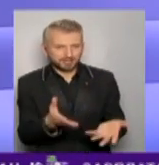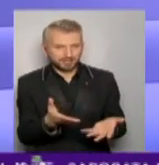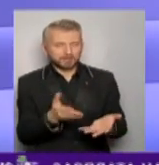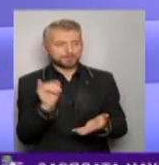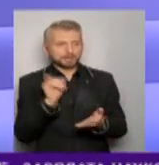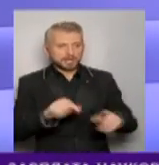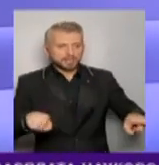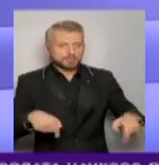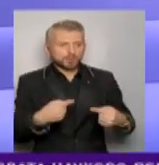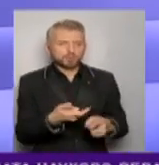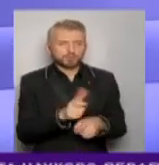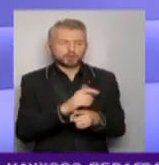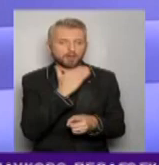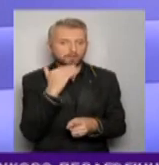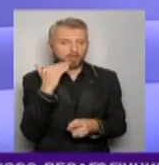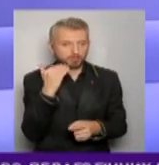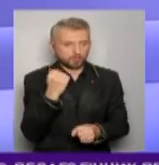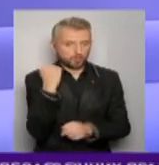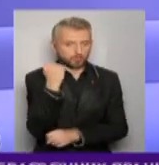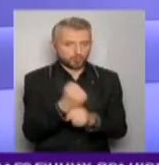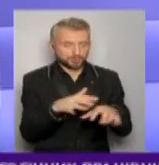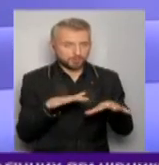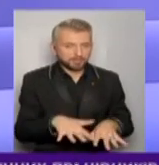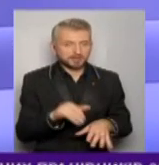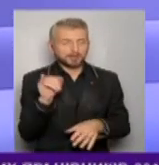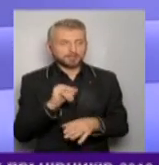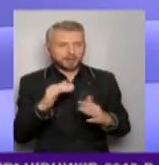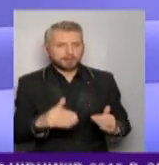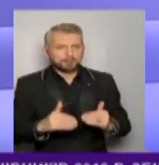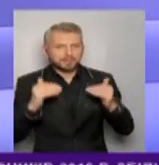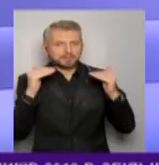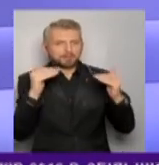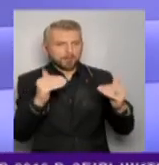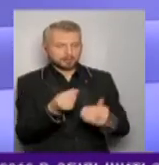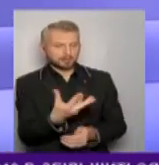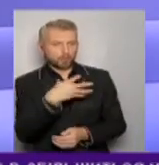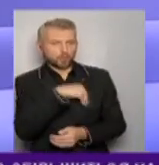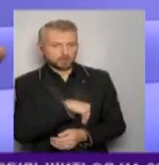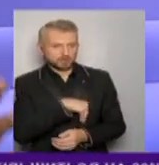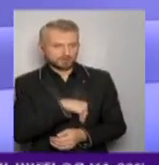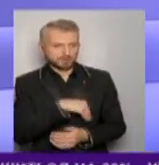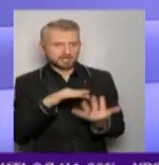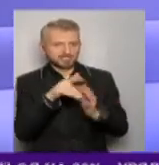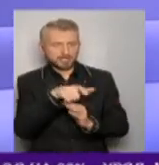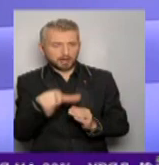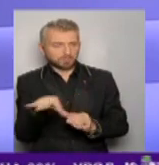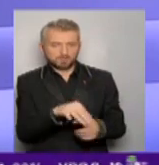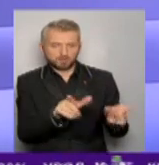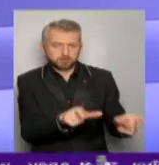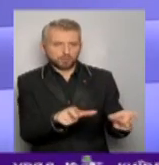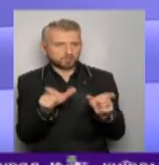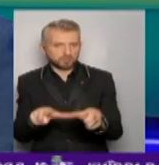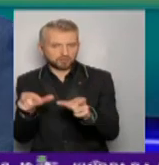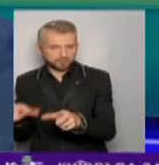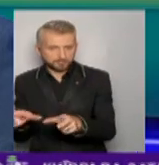створювали величезну кількість робочих місць і піднімали доходи селян, все це блокується. Отже,